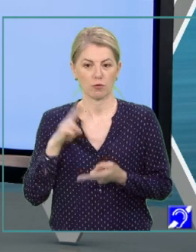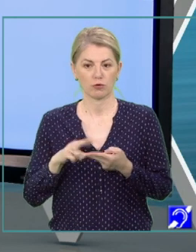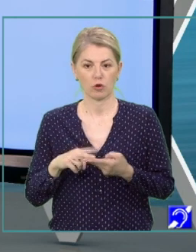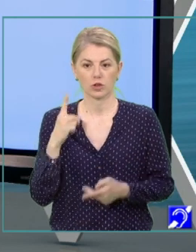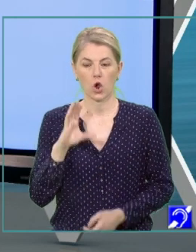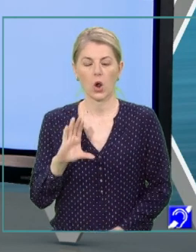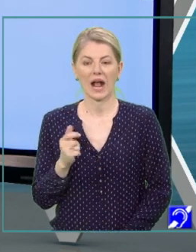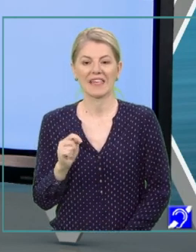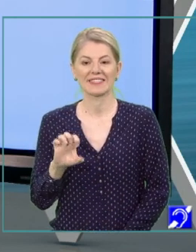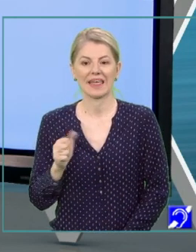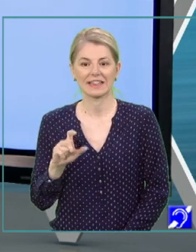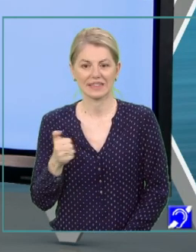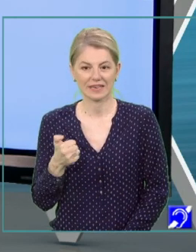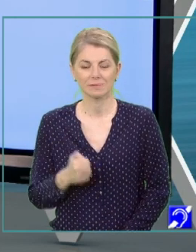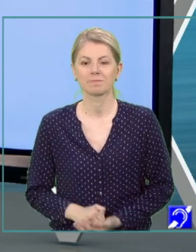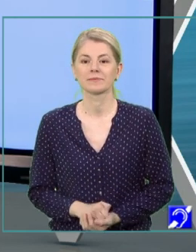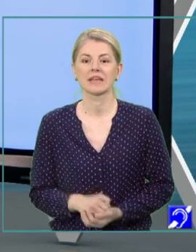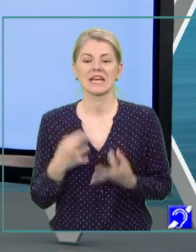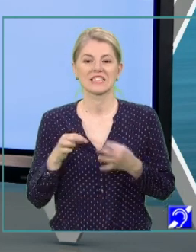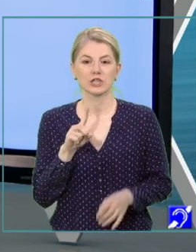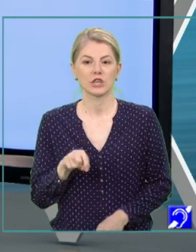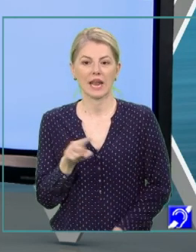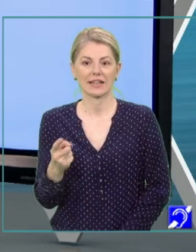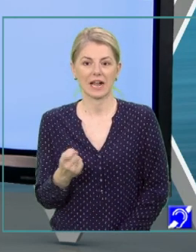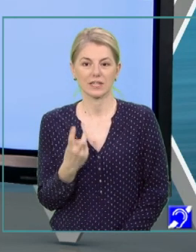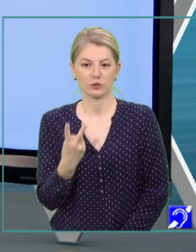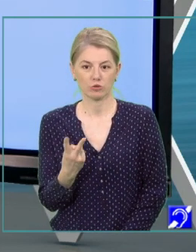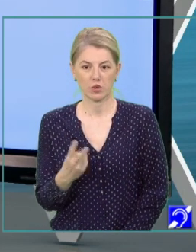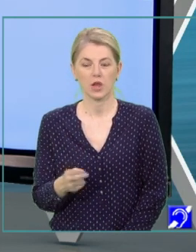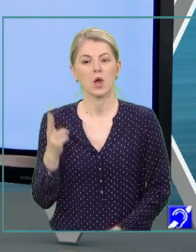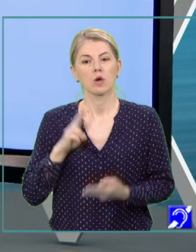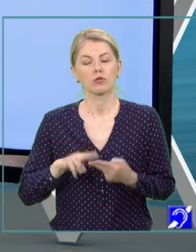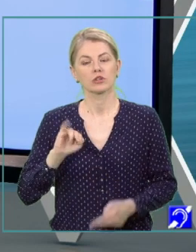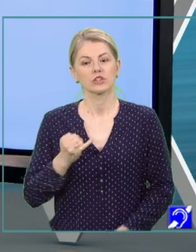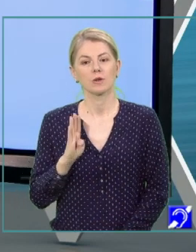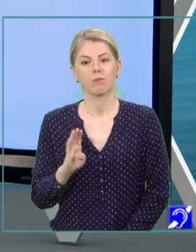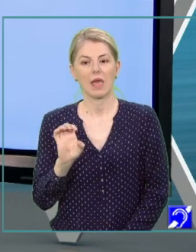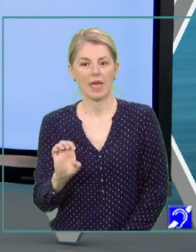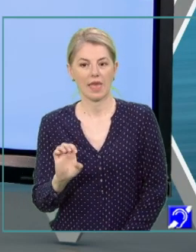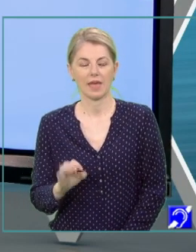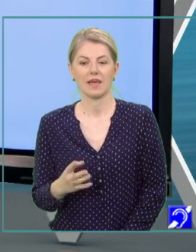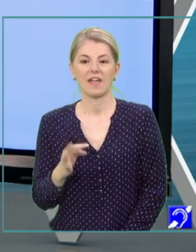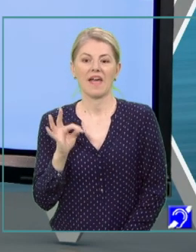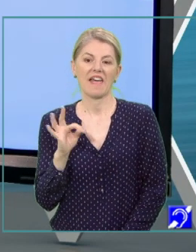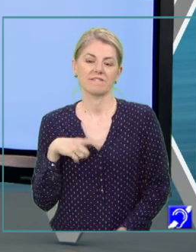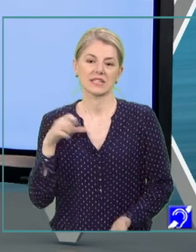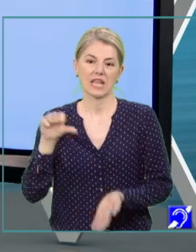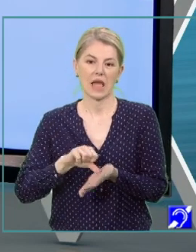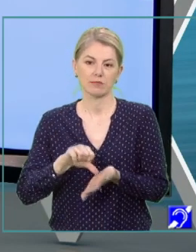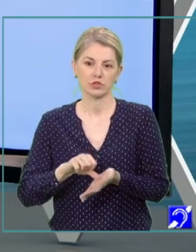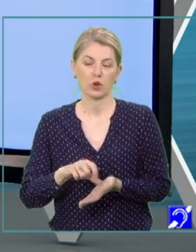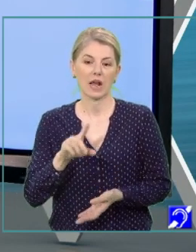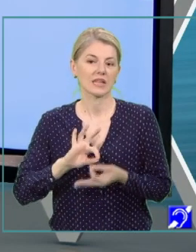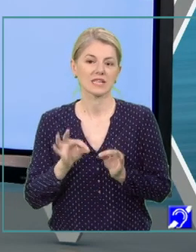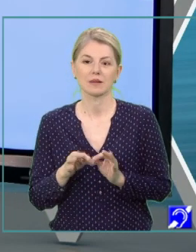catetă, AB este 10 radical din 2, cunosc și cateta BE, pentru că E fiind la mijloc, înseamnă